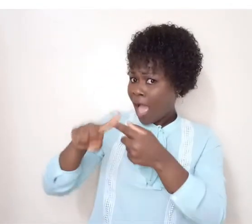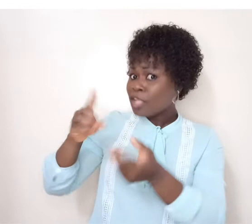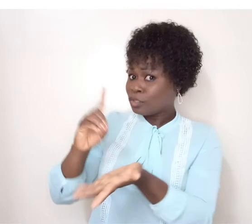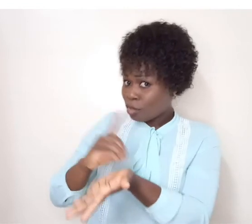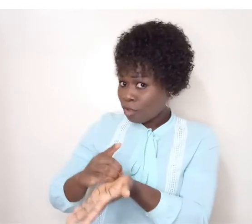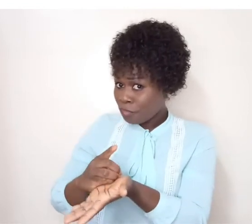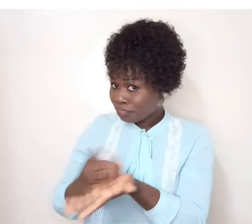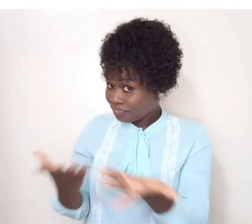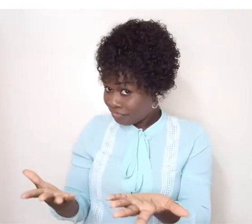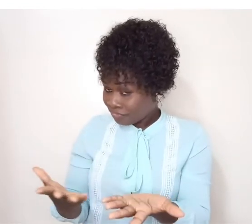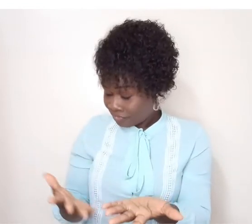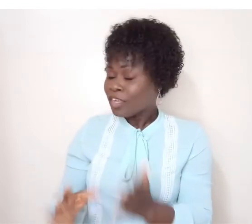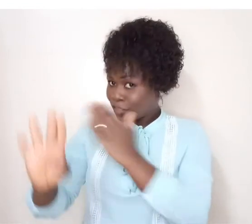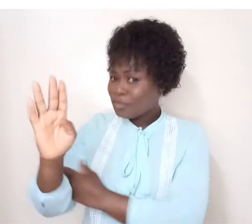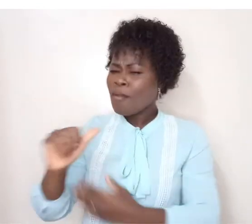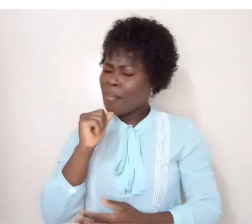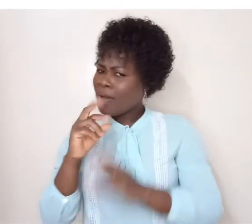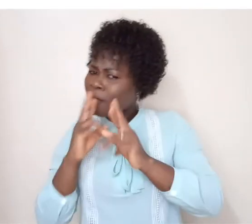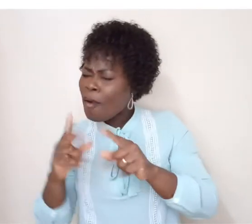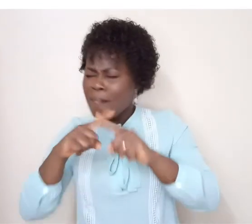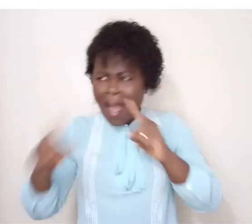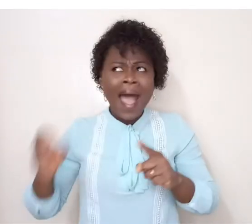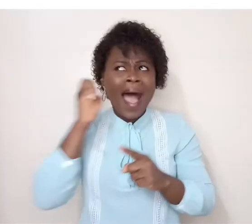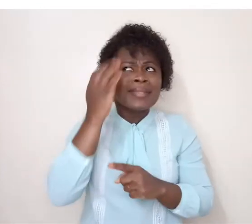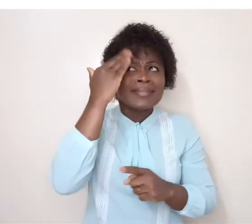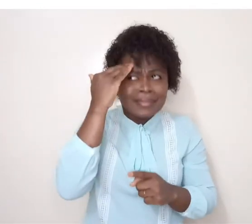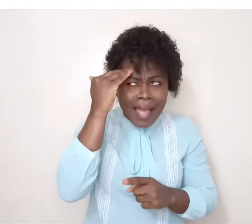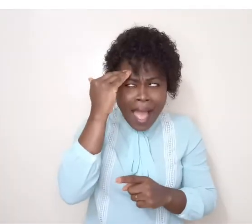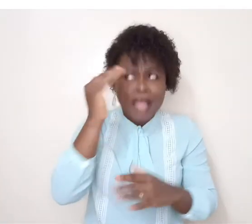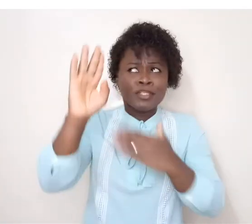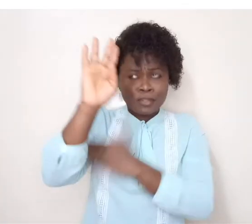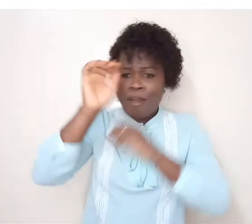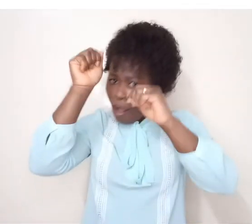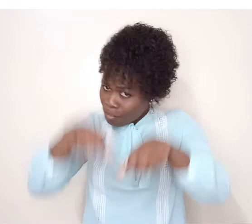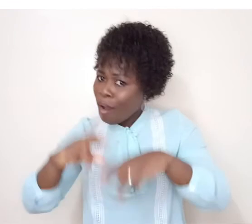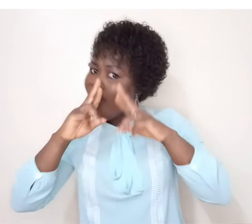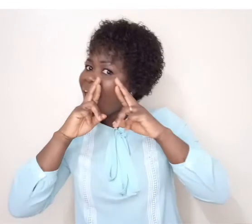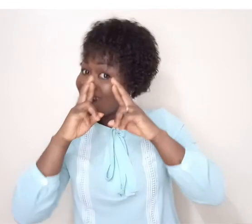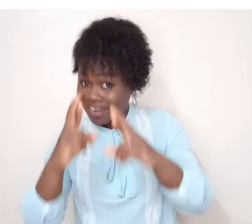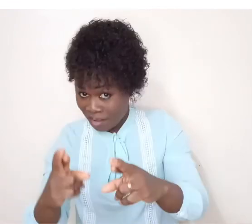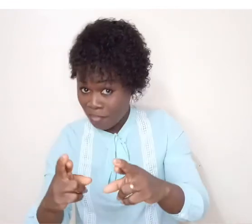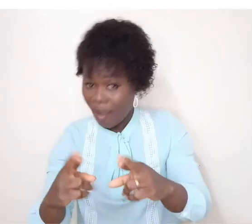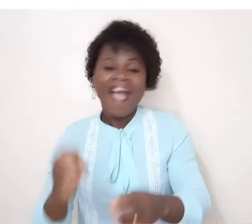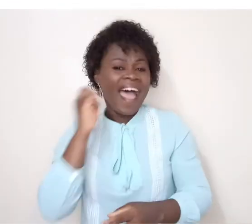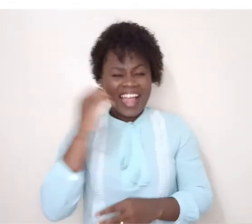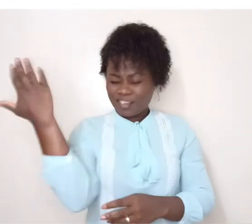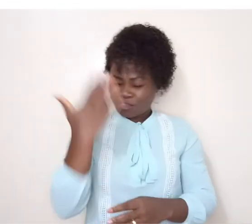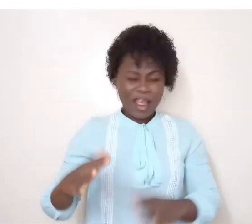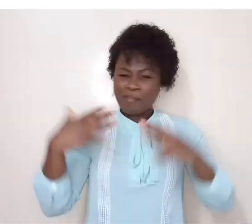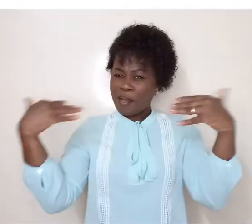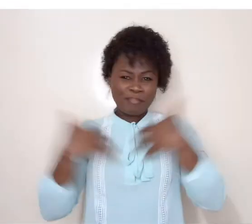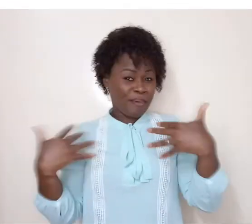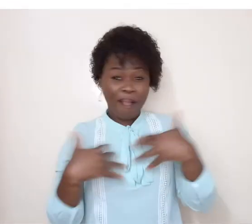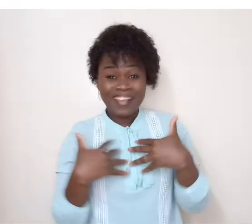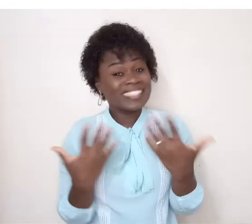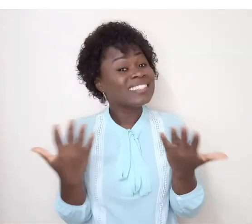prières, mais qu'elle avait la ferme conviction qu'il allait trouver un chemin pour lui répondre et qu'elle ne laisserait jamais la peur